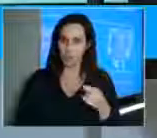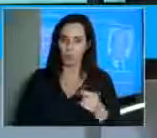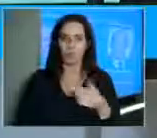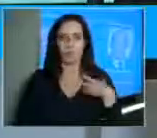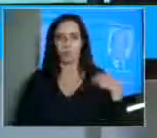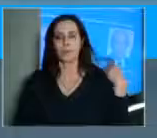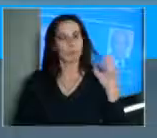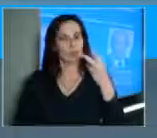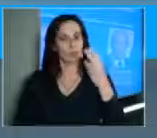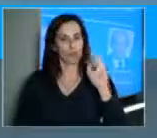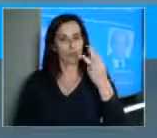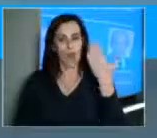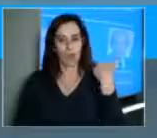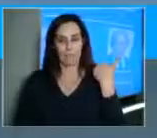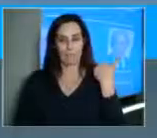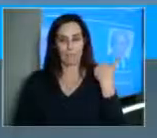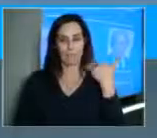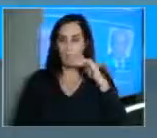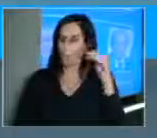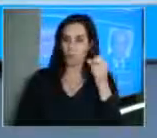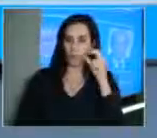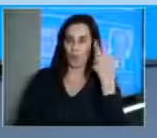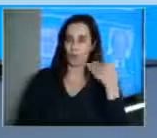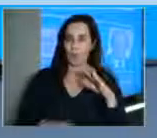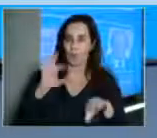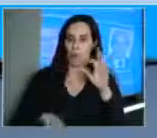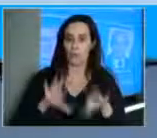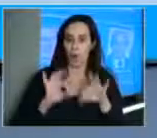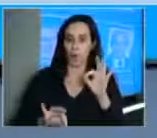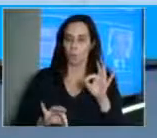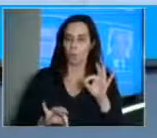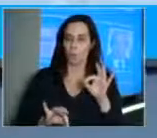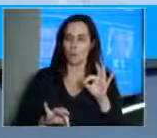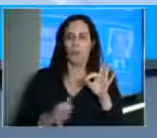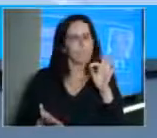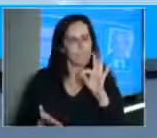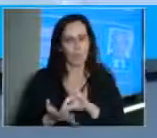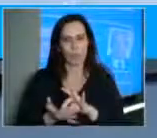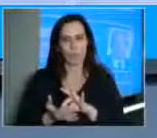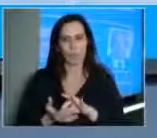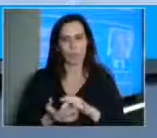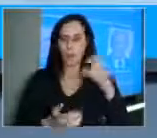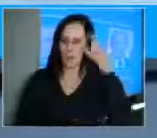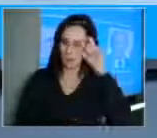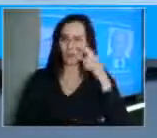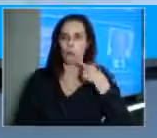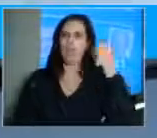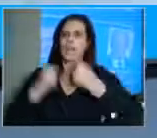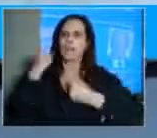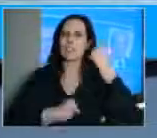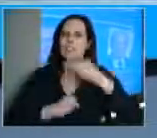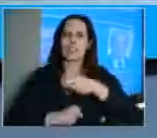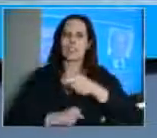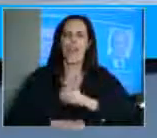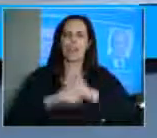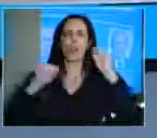זה היה שבועיים או שלושה לפני... פחות משבועיים, שלושה לפני הבחירות, בדיוק בתאריך... מנחם בגין נותן הוראה להפציץ את